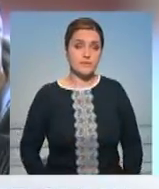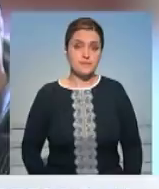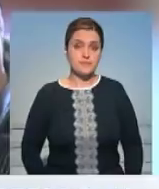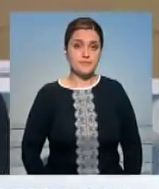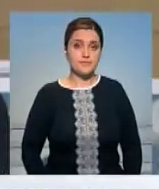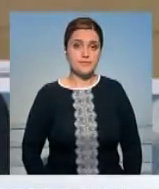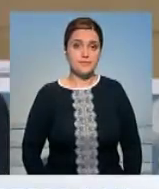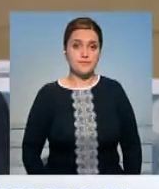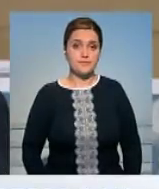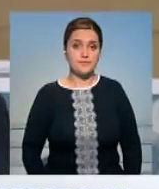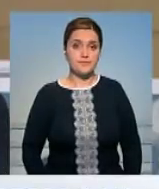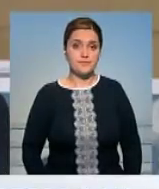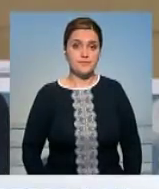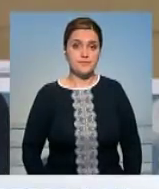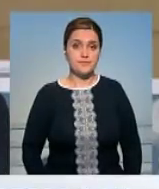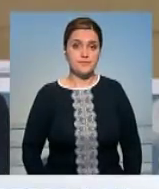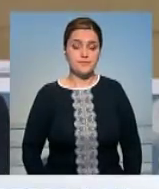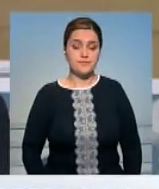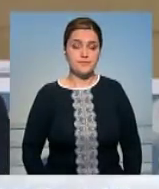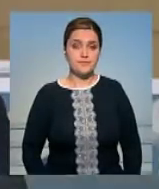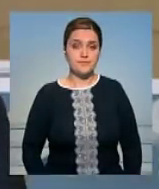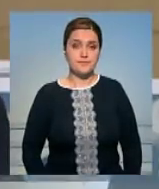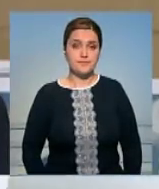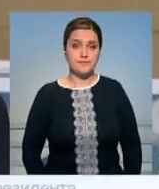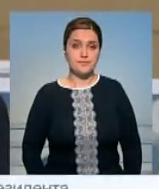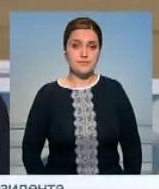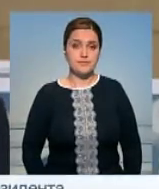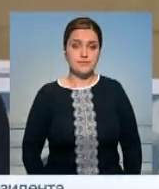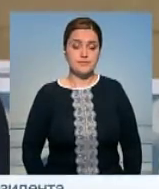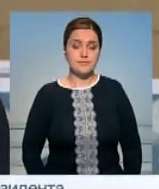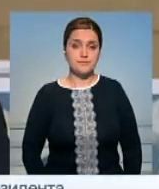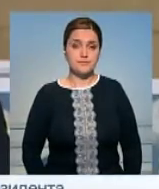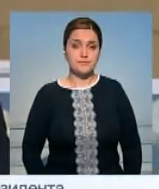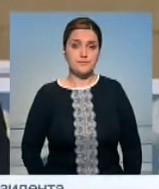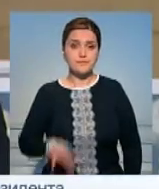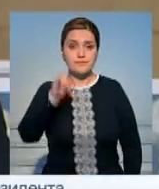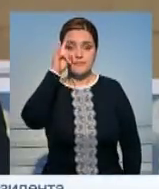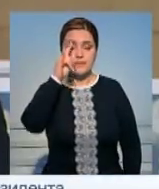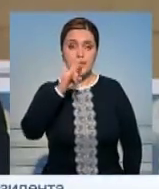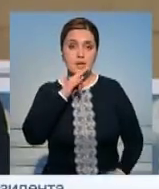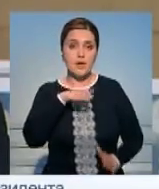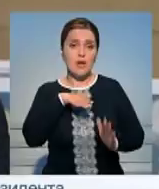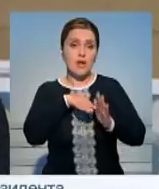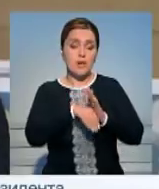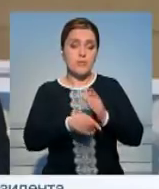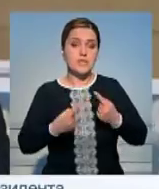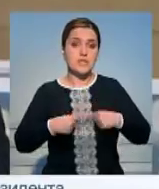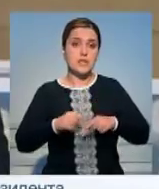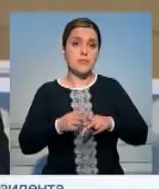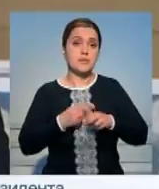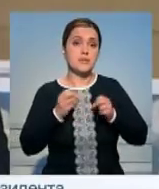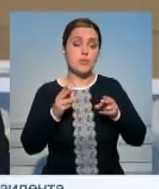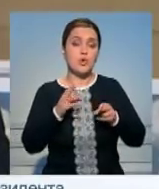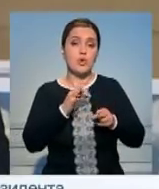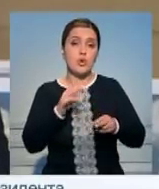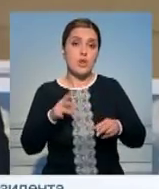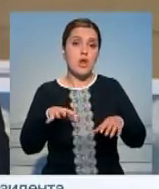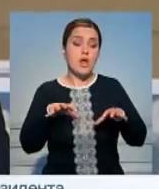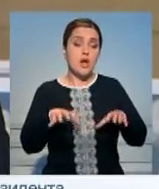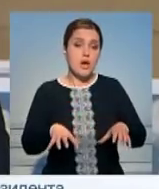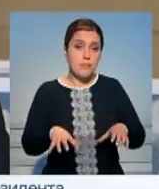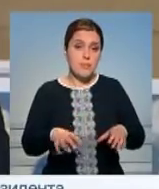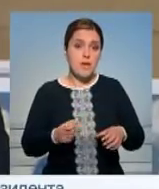ходе председательствования в Совете Безопасности Казахстан поставил перед собой несколько целей и успешно их реализовал.